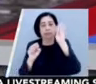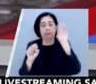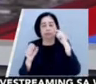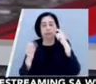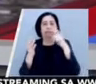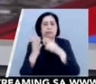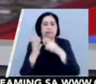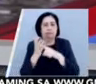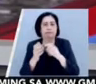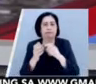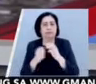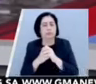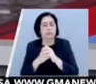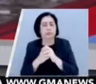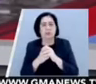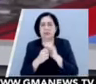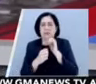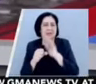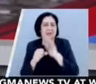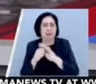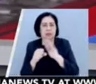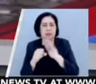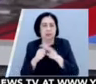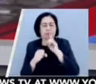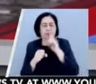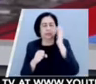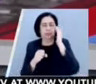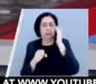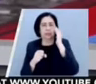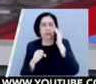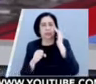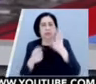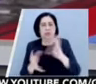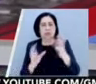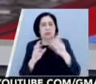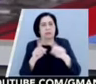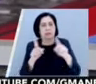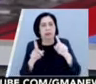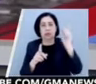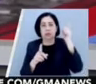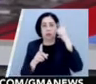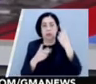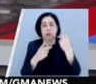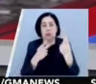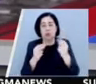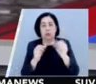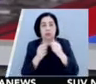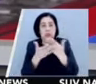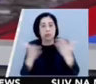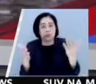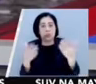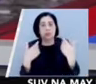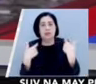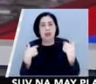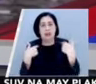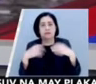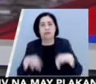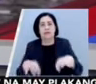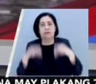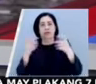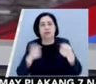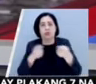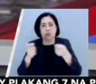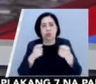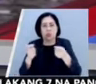kailan man sasapat ang pagtugon sa sakuna bagamat ginagawa ng gobyerno ang lahat may flood control din any pero